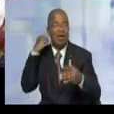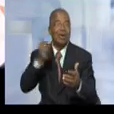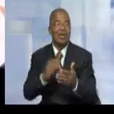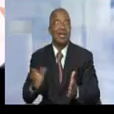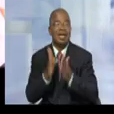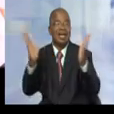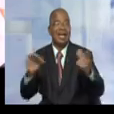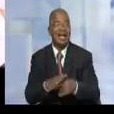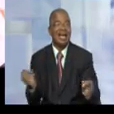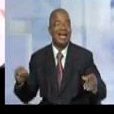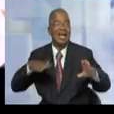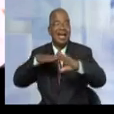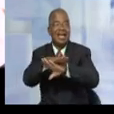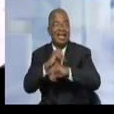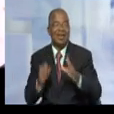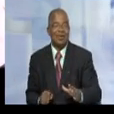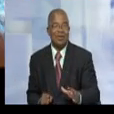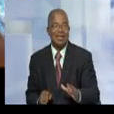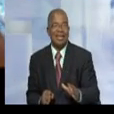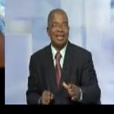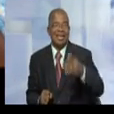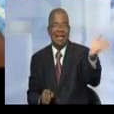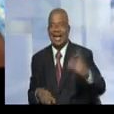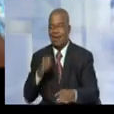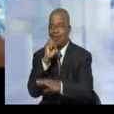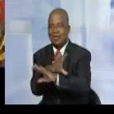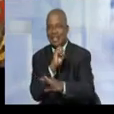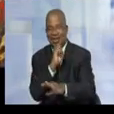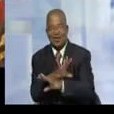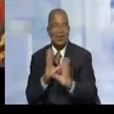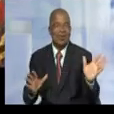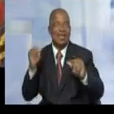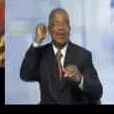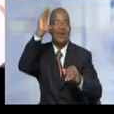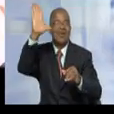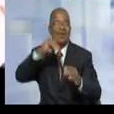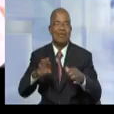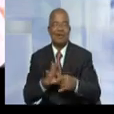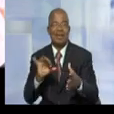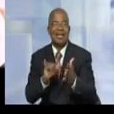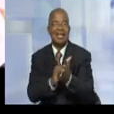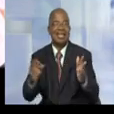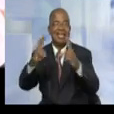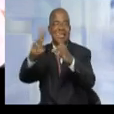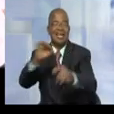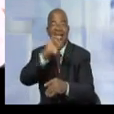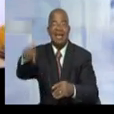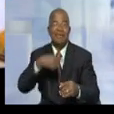l'ONU, Aïchatou Medaoudou, de prodiguer de sages conseils aux femmes de Katiola. Ce centre